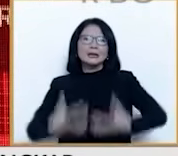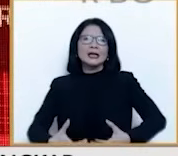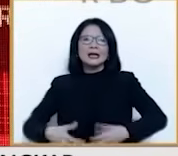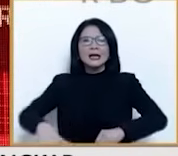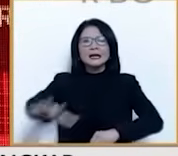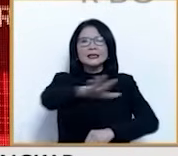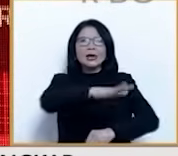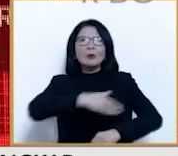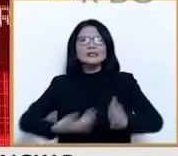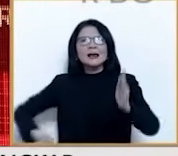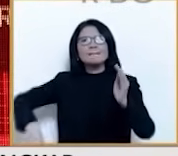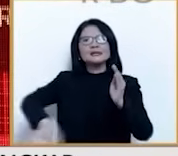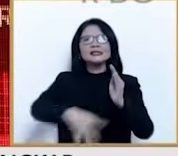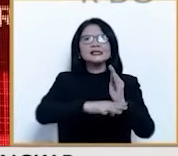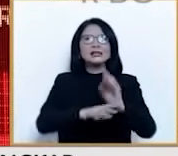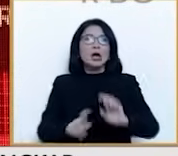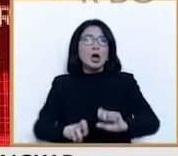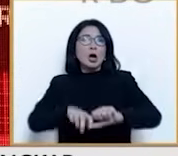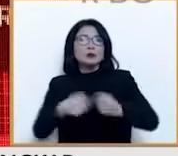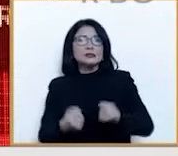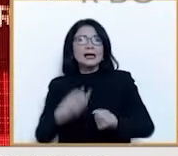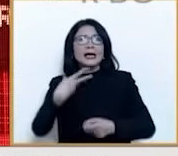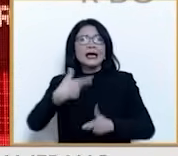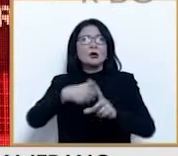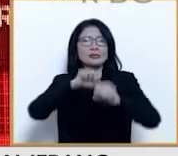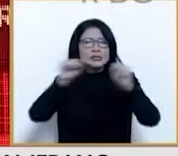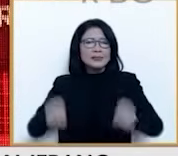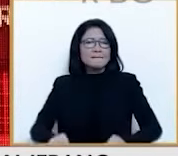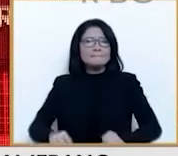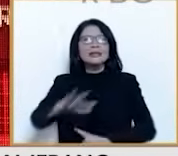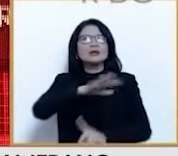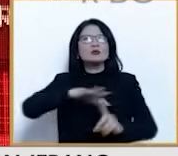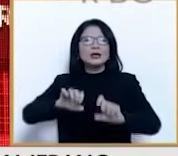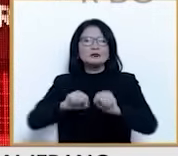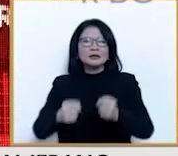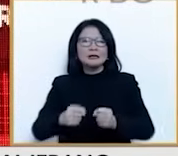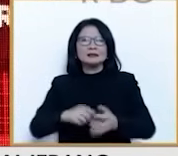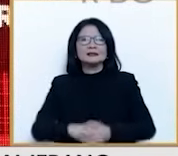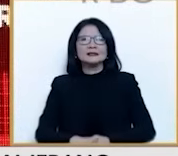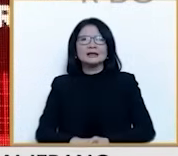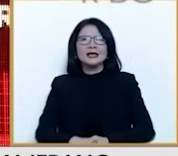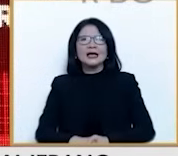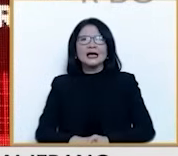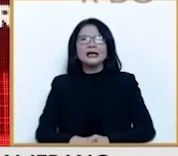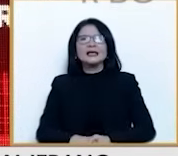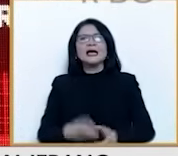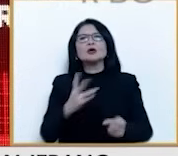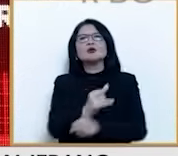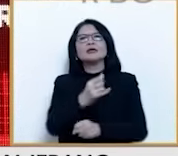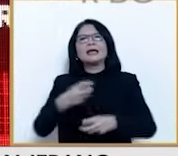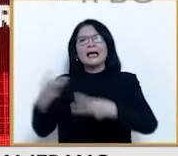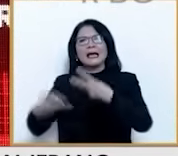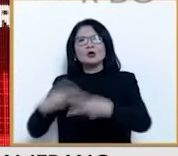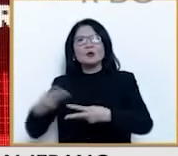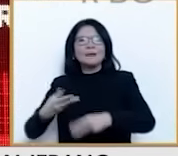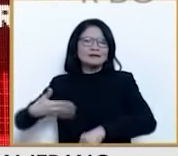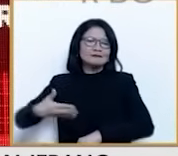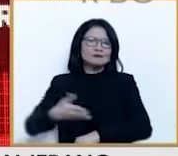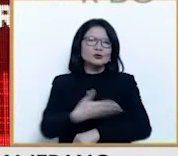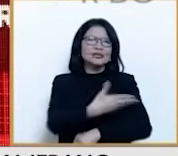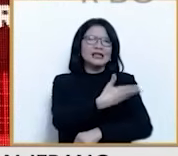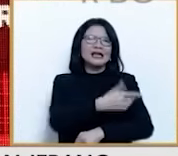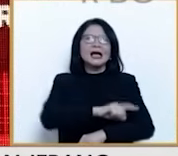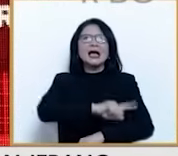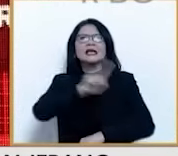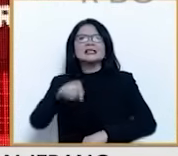kawasan pesisir, rusaknya ekosistem, serta potensi kerugian ekonomi di sektor perikanan